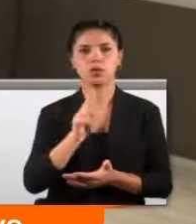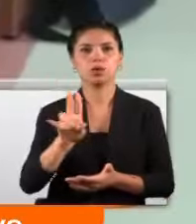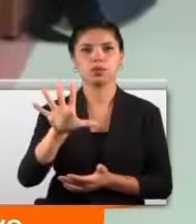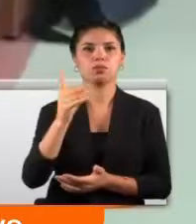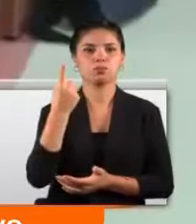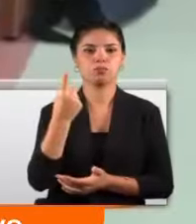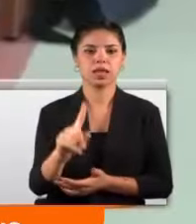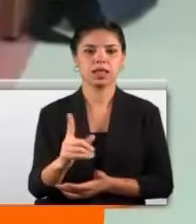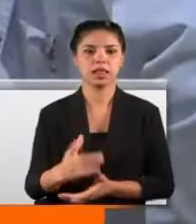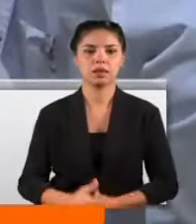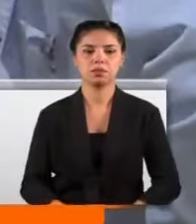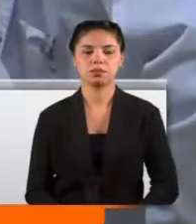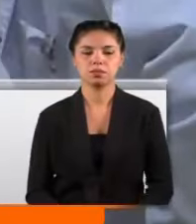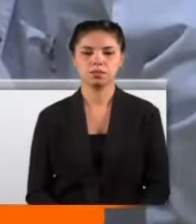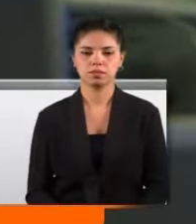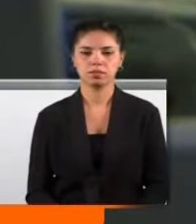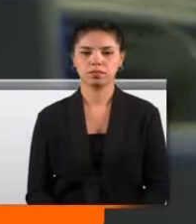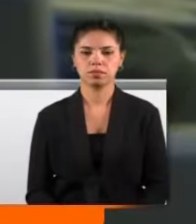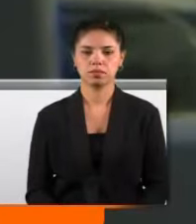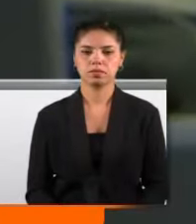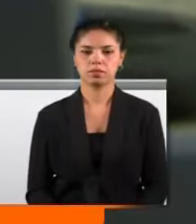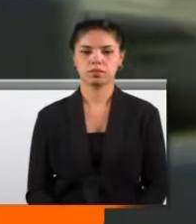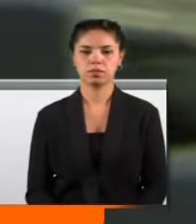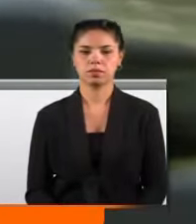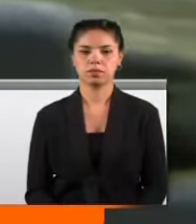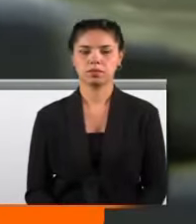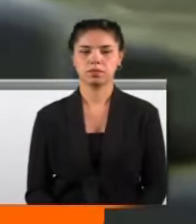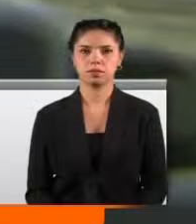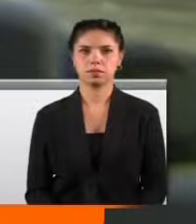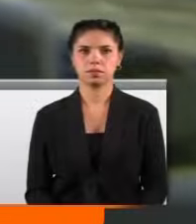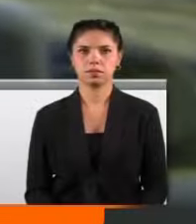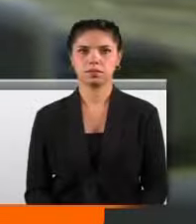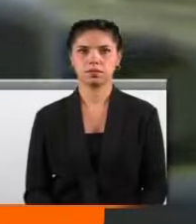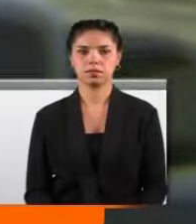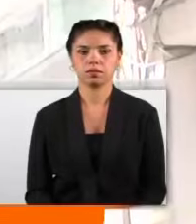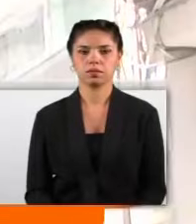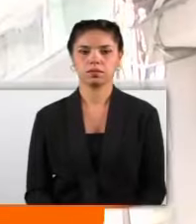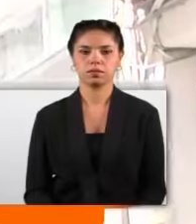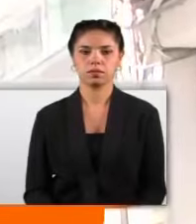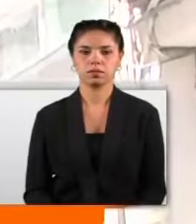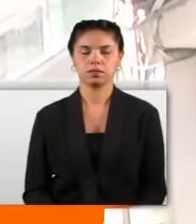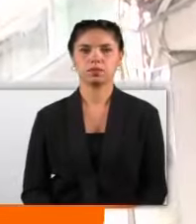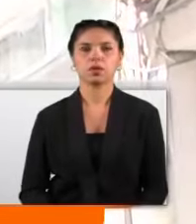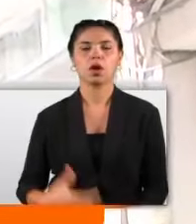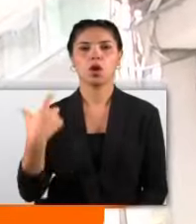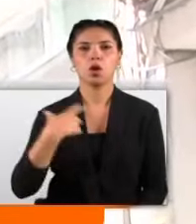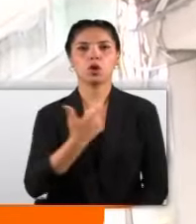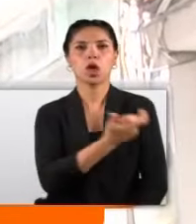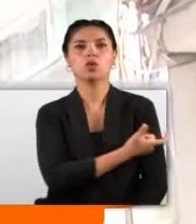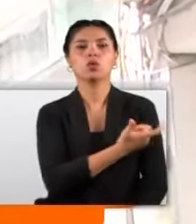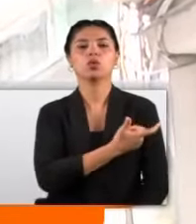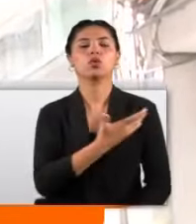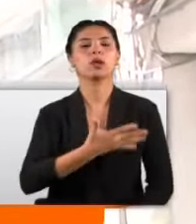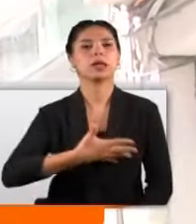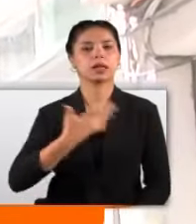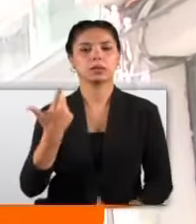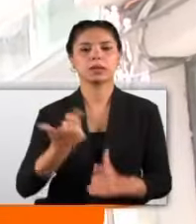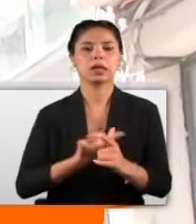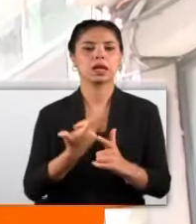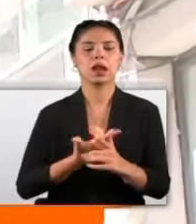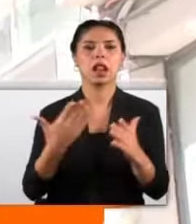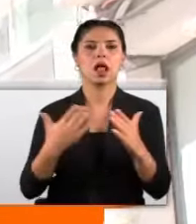lira. Yaklaşık 204 ve 230 bin lira arası değişkenlik gösteriyor. Özel yurt tercih etmeyenler de kiralık